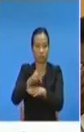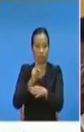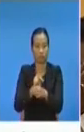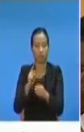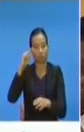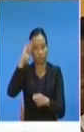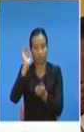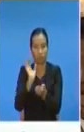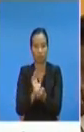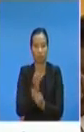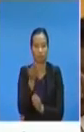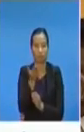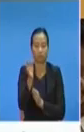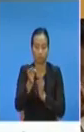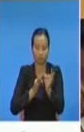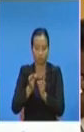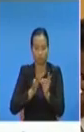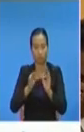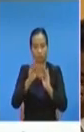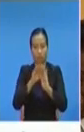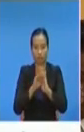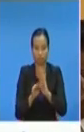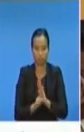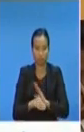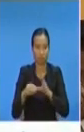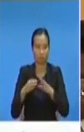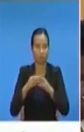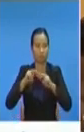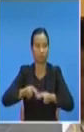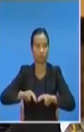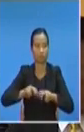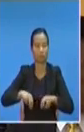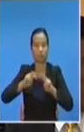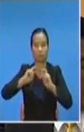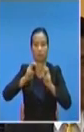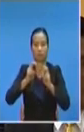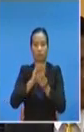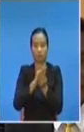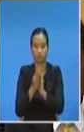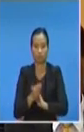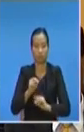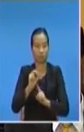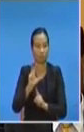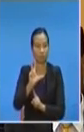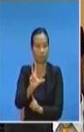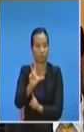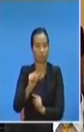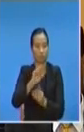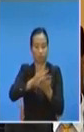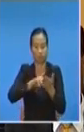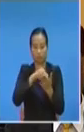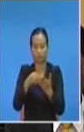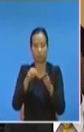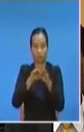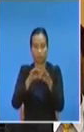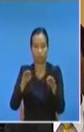วจขออนุญาตเรียนชี้แจงถึงผลการศึกษาในประเด็นปฏิรูปที่3เรื่องของการวางแนวทางมาตร